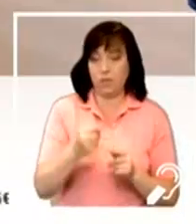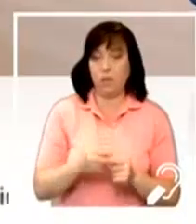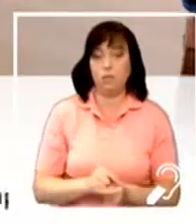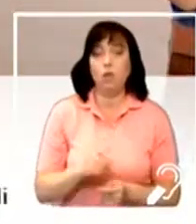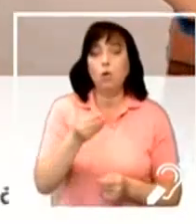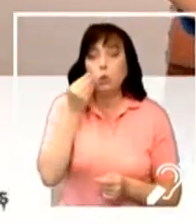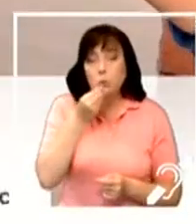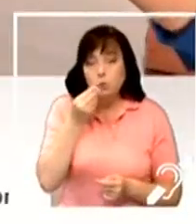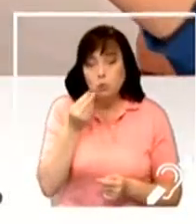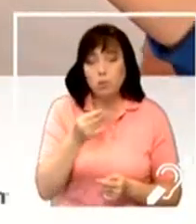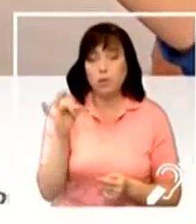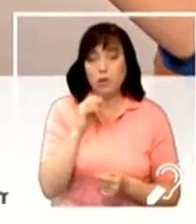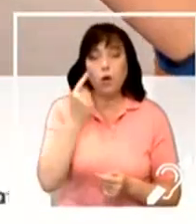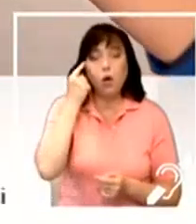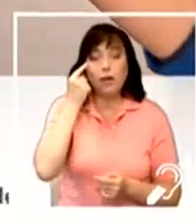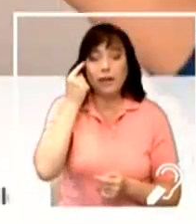și